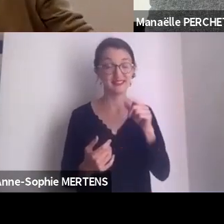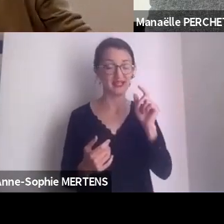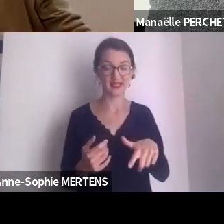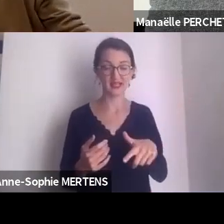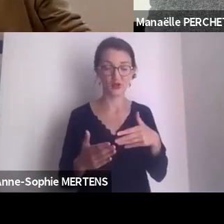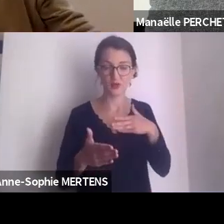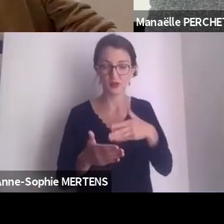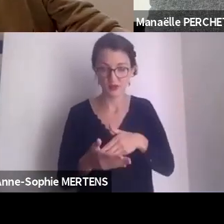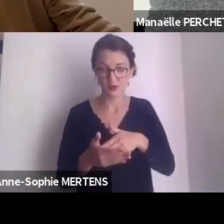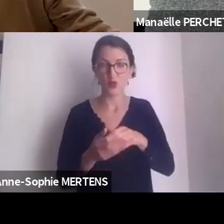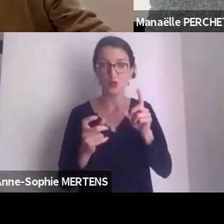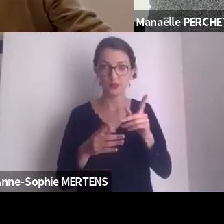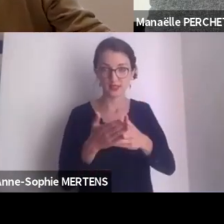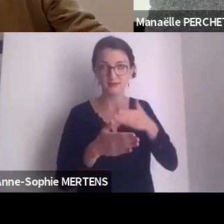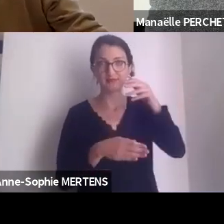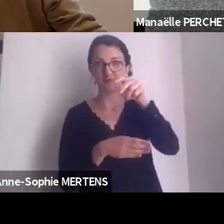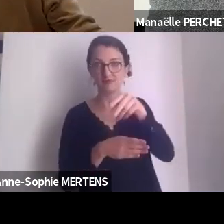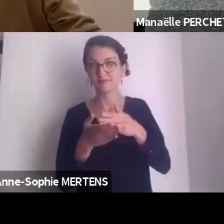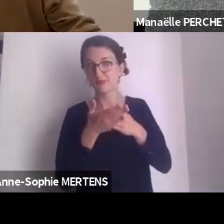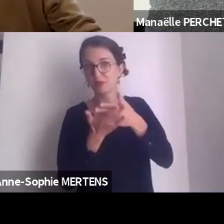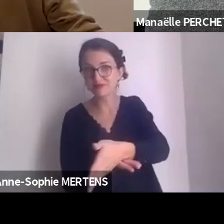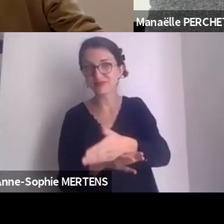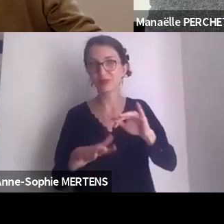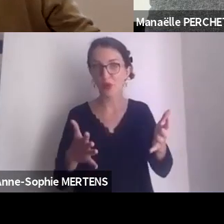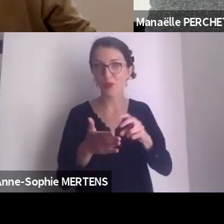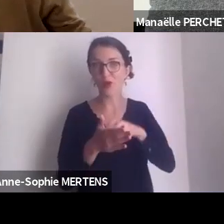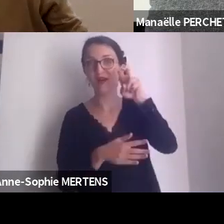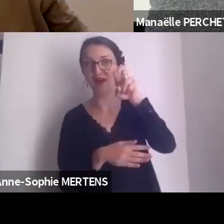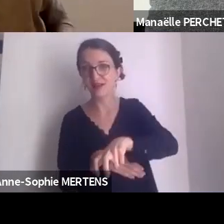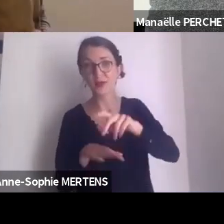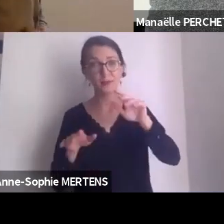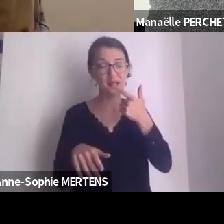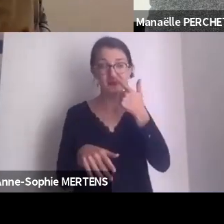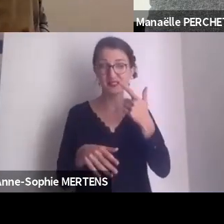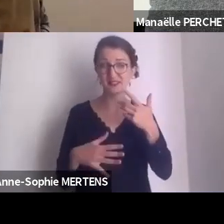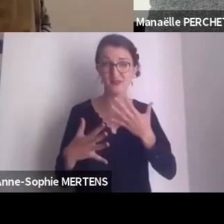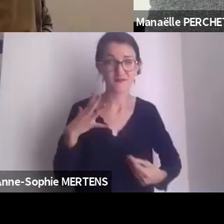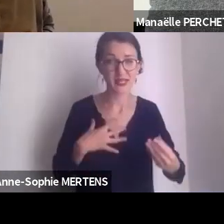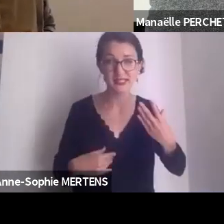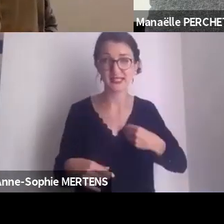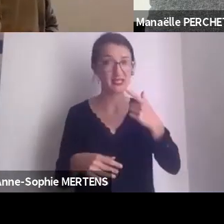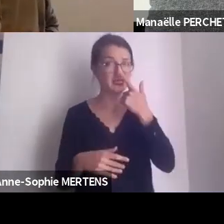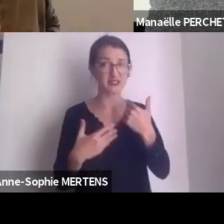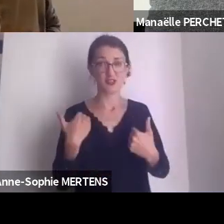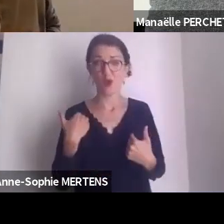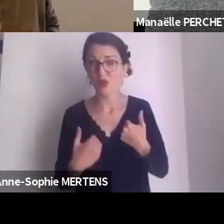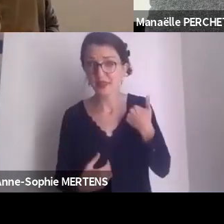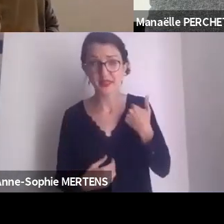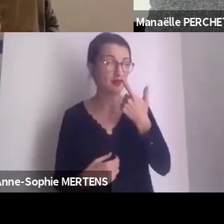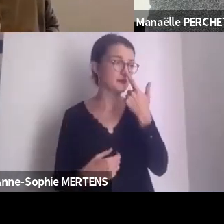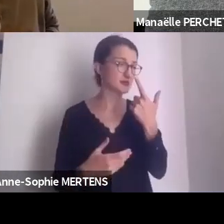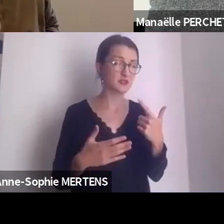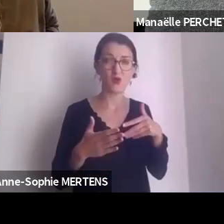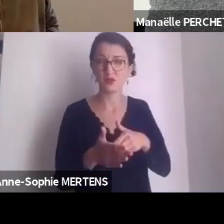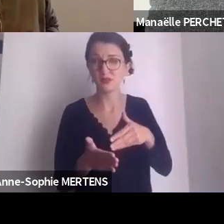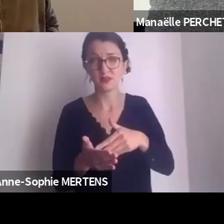pied à terre et qu'on est fatigué que pour autant on baisse les bras, non. C'est se battre, c'est surpasser les